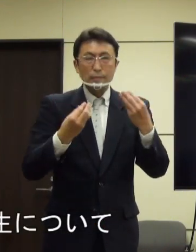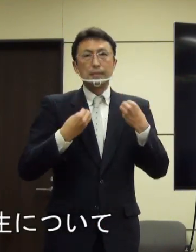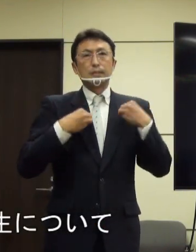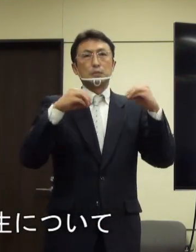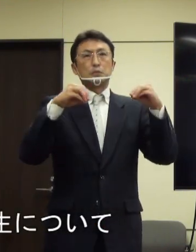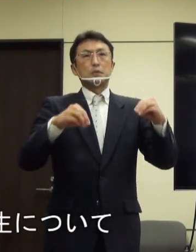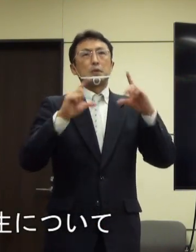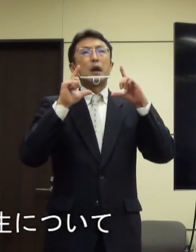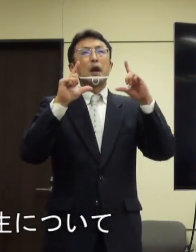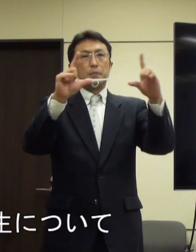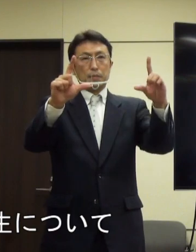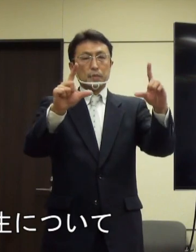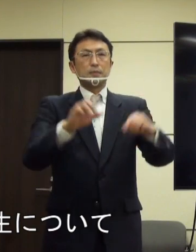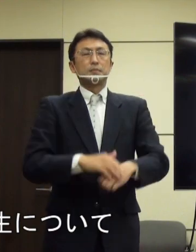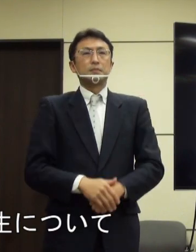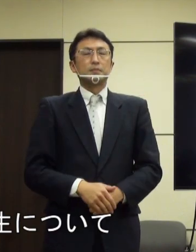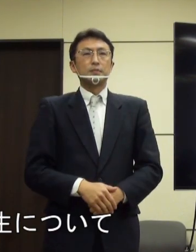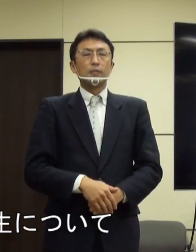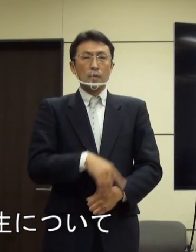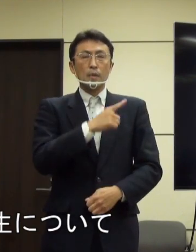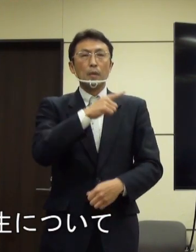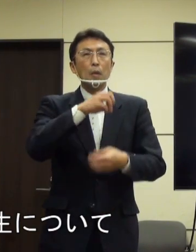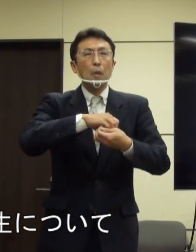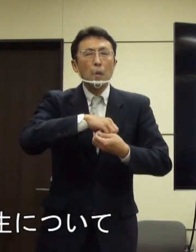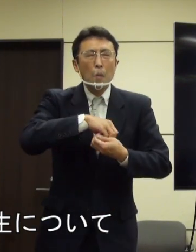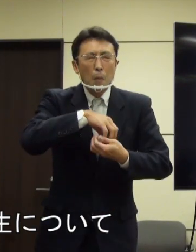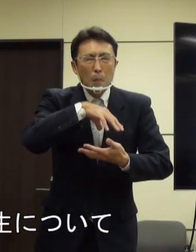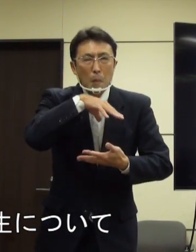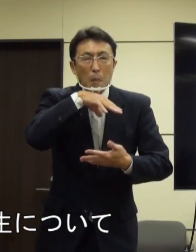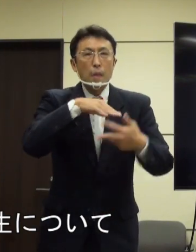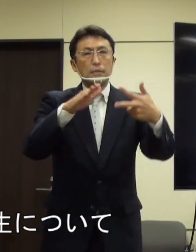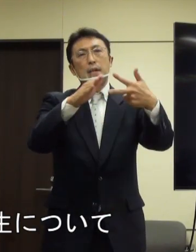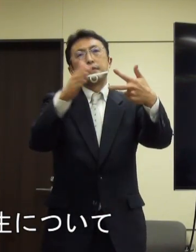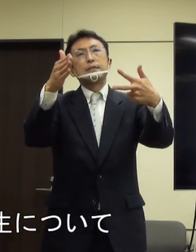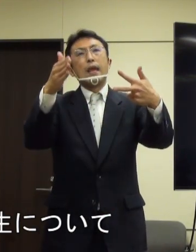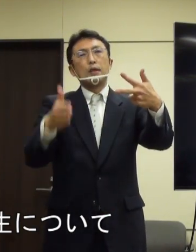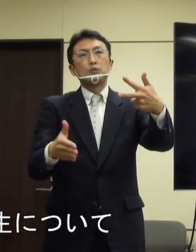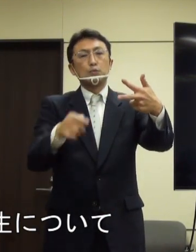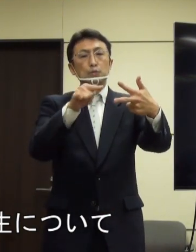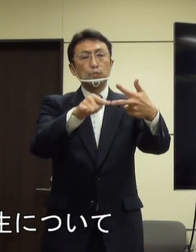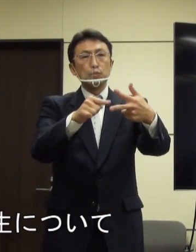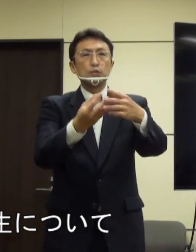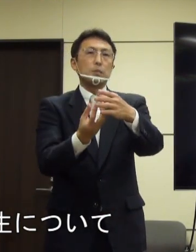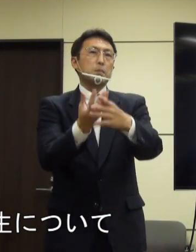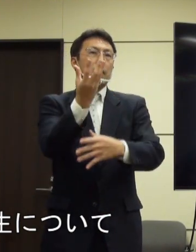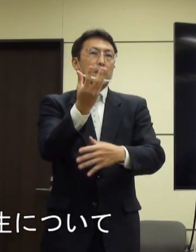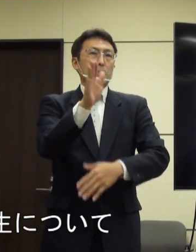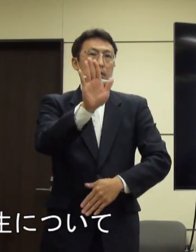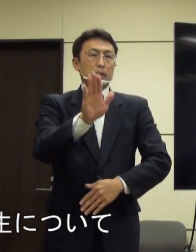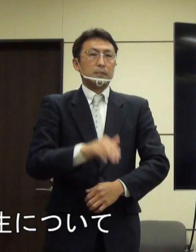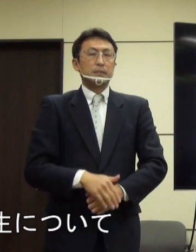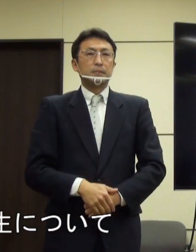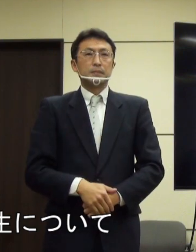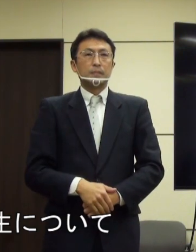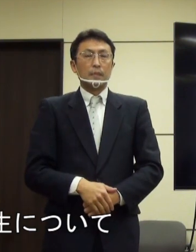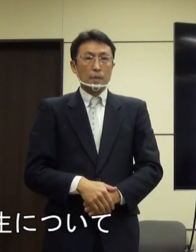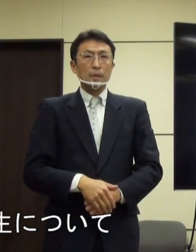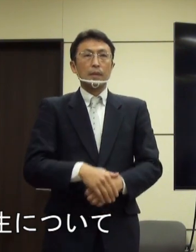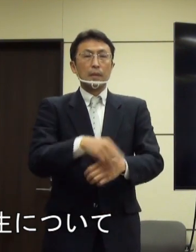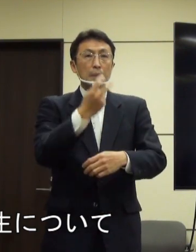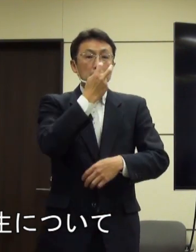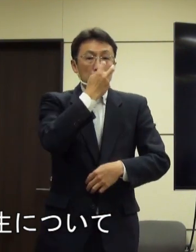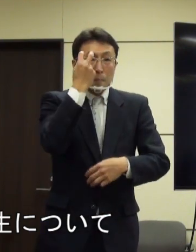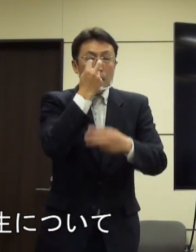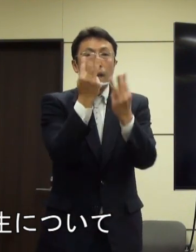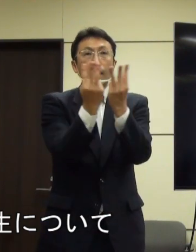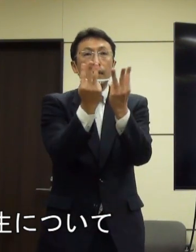う高齢者の通所型の施設で発生したクラスターでこれまでに12名の方